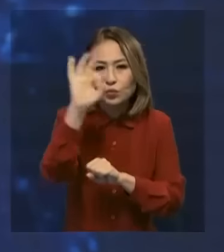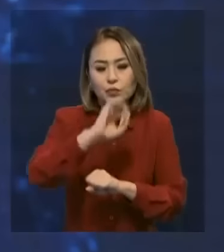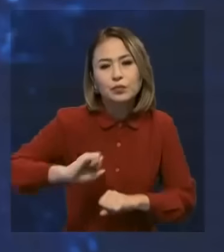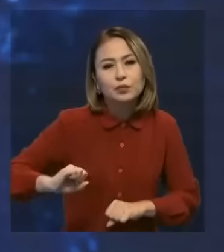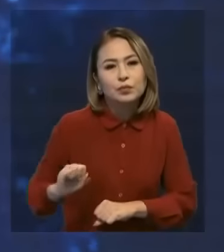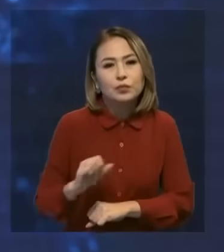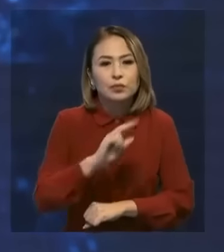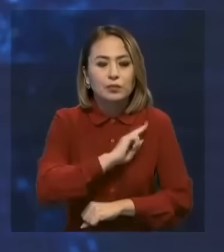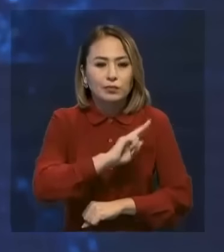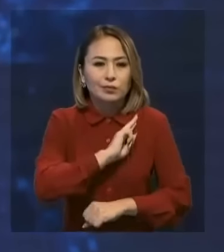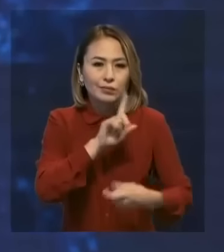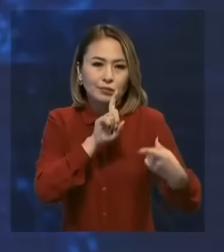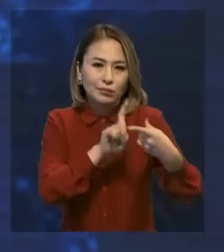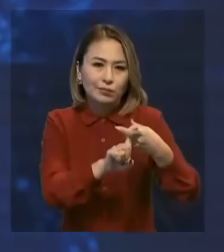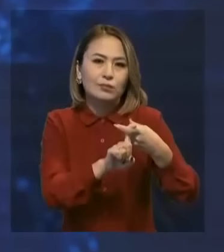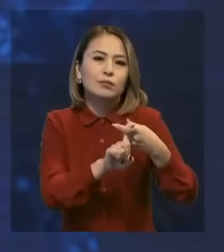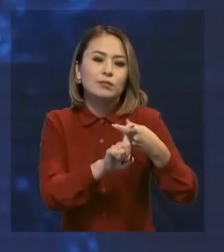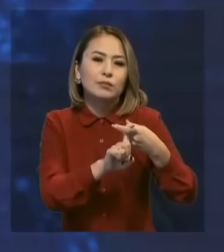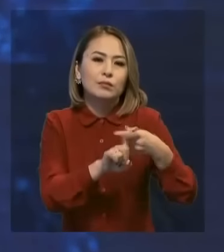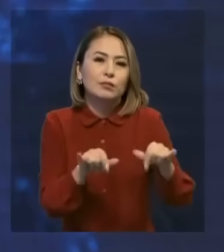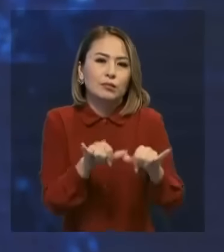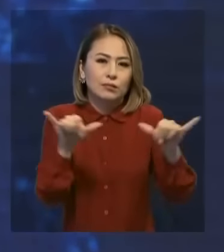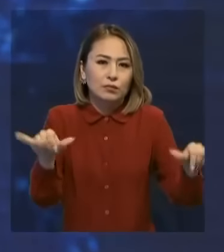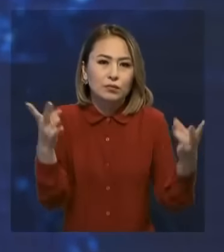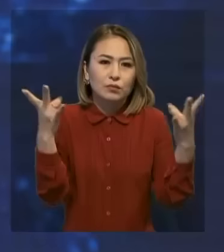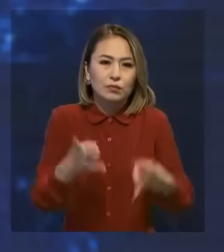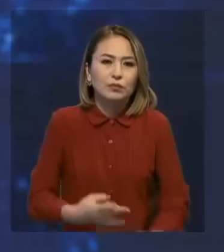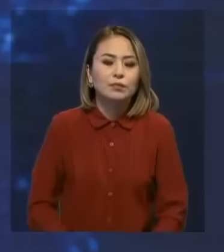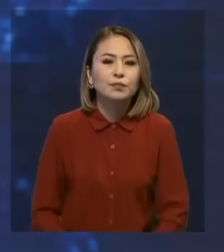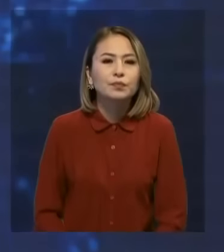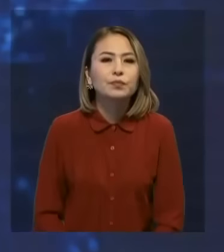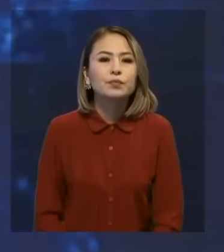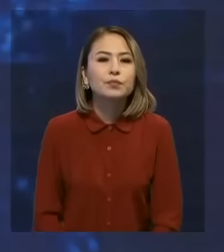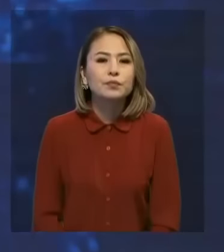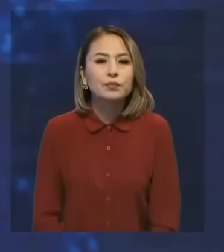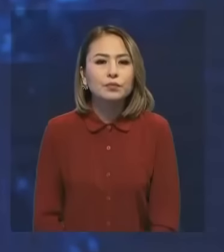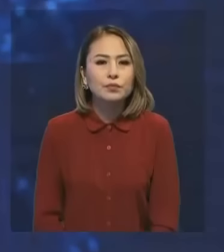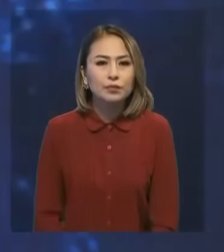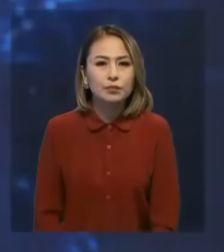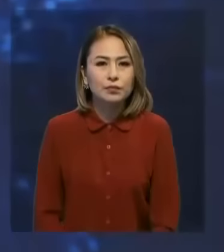жөніндегі әріптестік ұйымдармен тығыз ынтымақтастықта іске асыру қажет екенін ескертті.